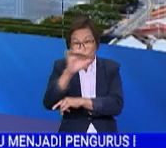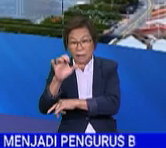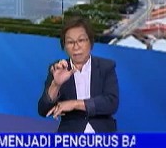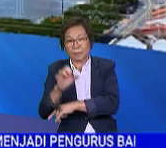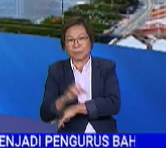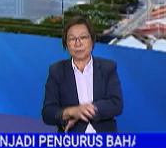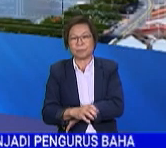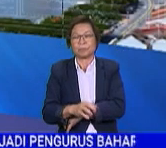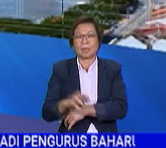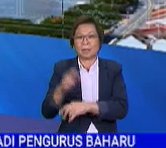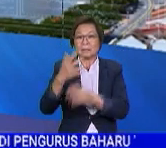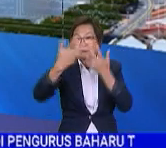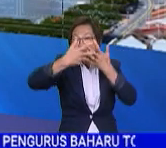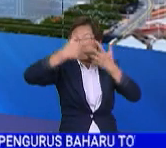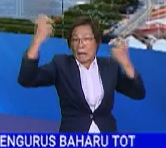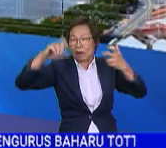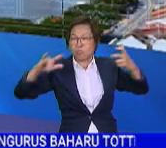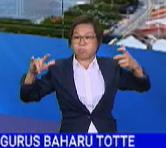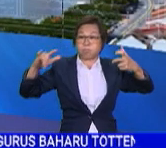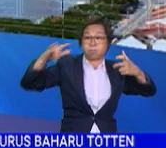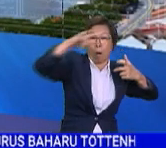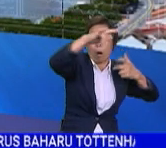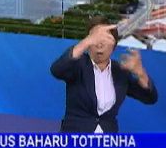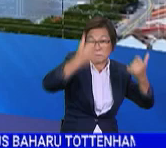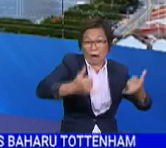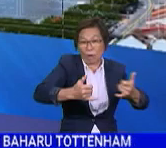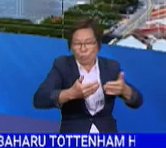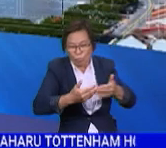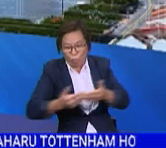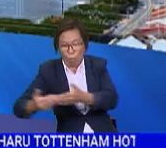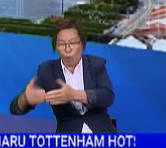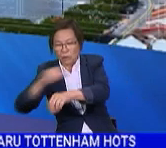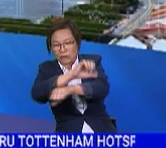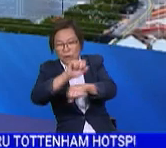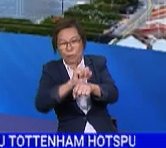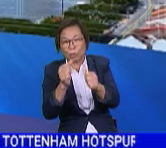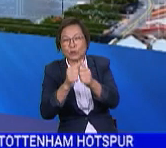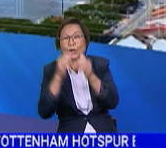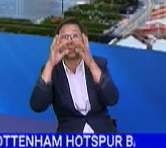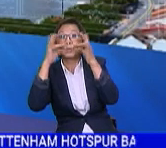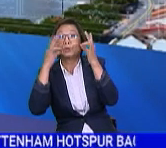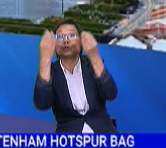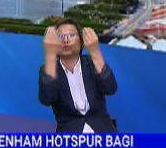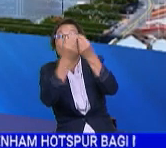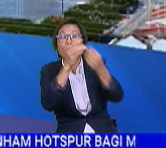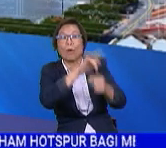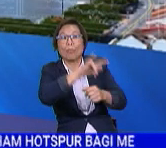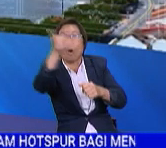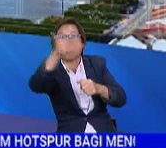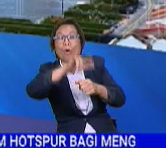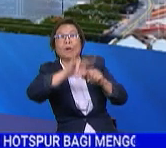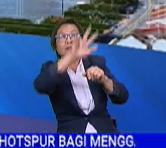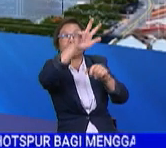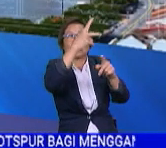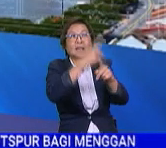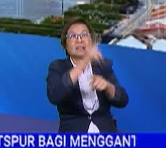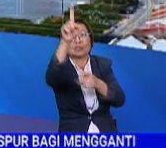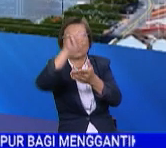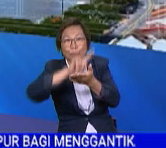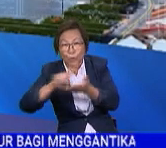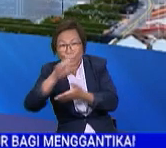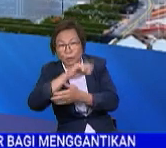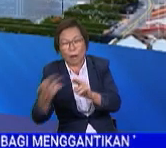squid3 er sendirian berhad buat masa ini hanya menyambungkan Singapura dan kucing dengan jumlah penerbangan tiga kali seminggu